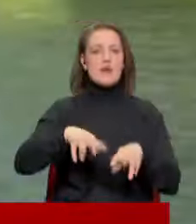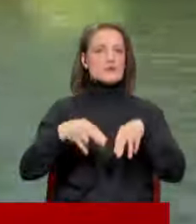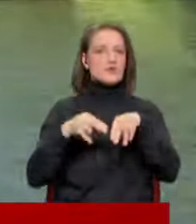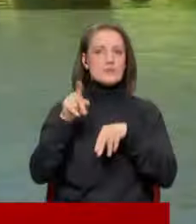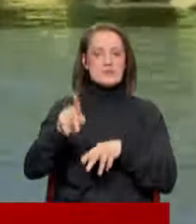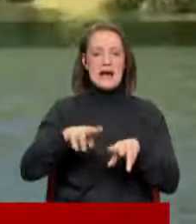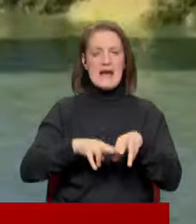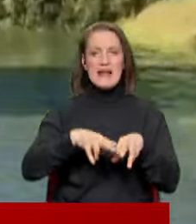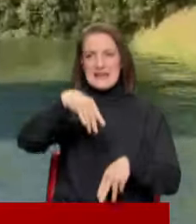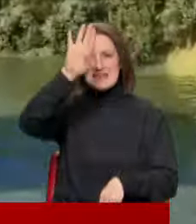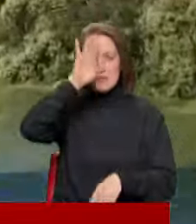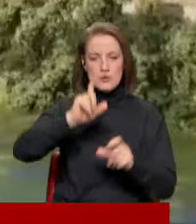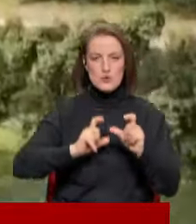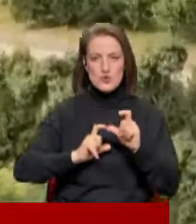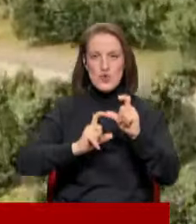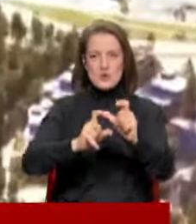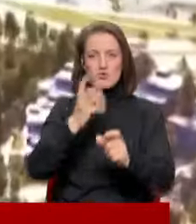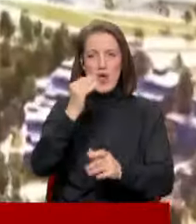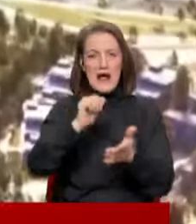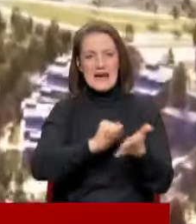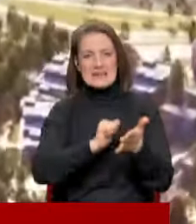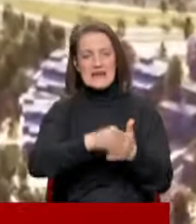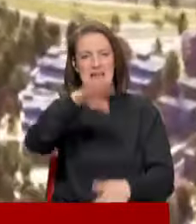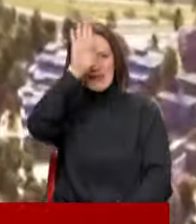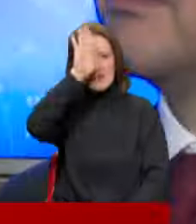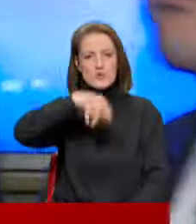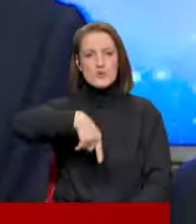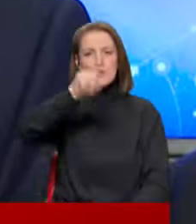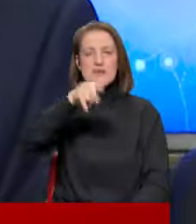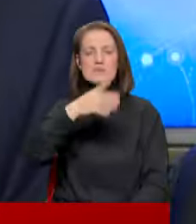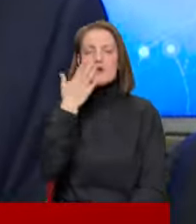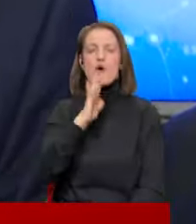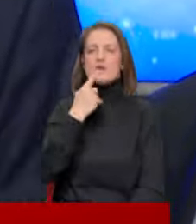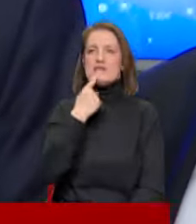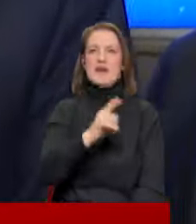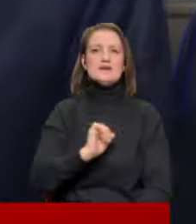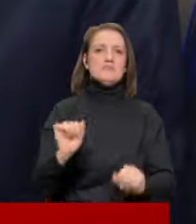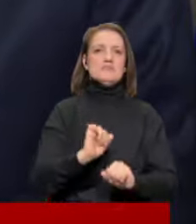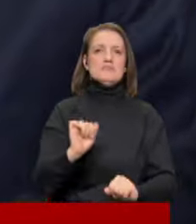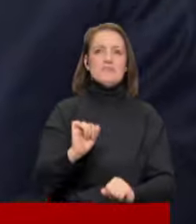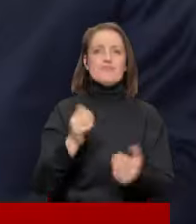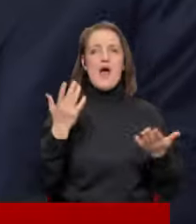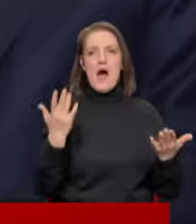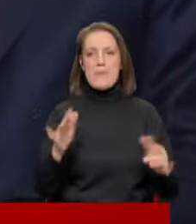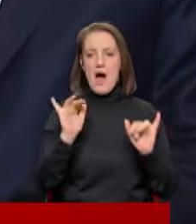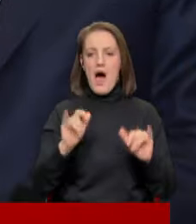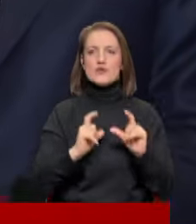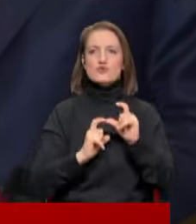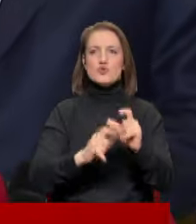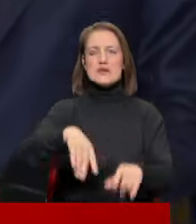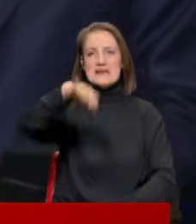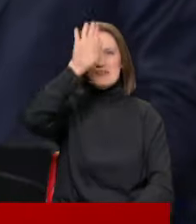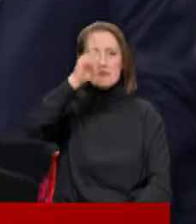kurum Kanal İstanbul sorusu yönelten gazeteciye İstanbul'un gündeminde Yok diyerek tepki gösterdi ancak aynı soru